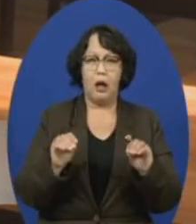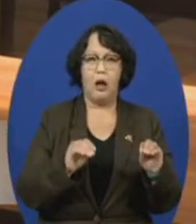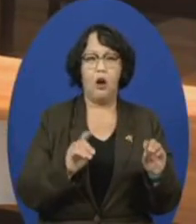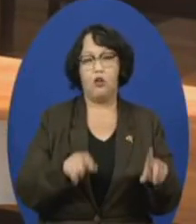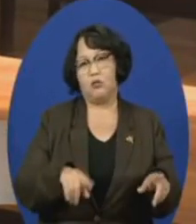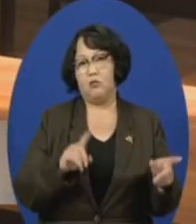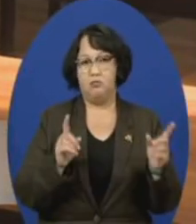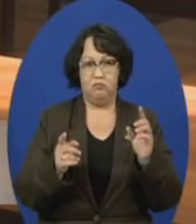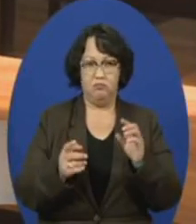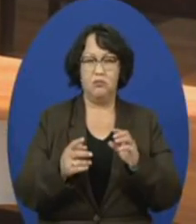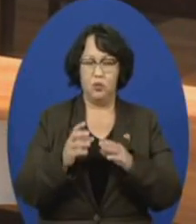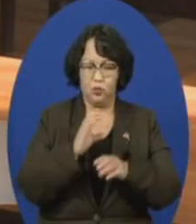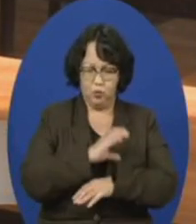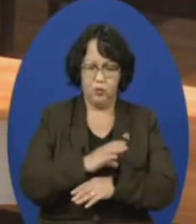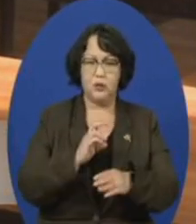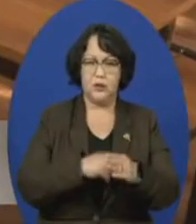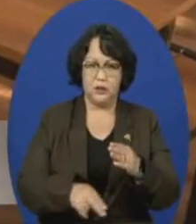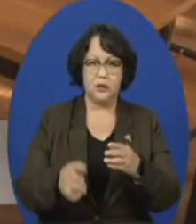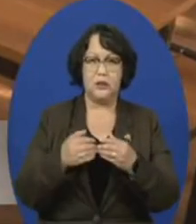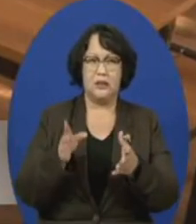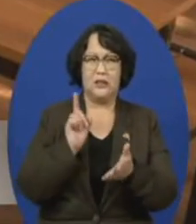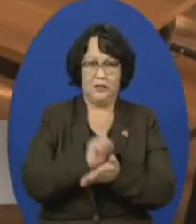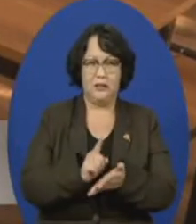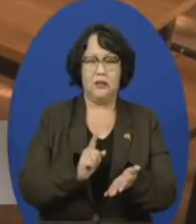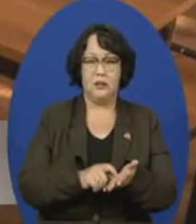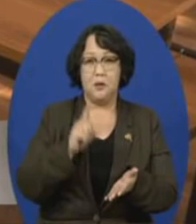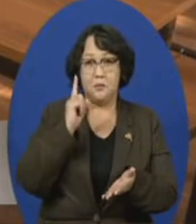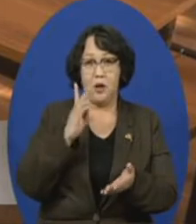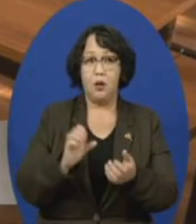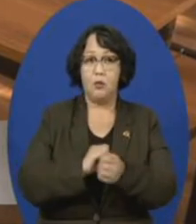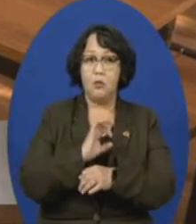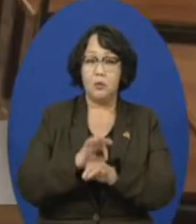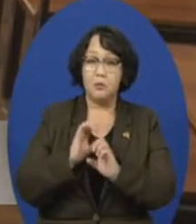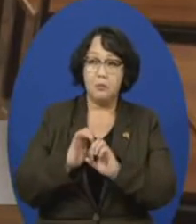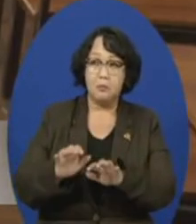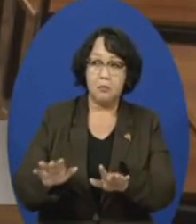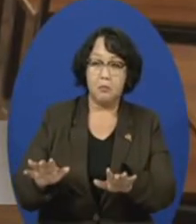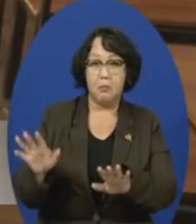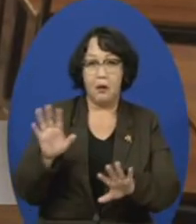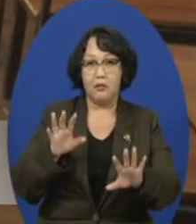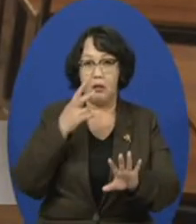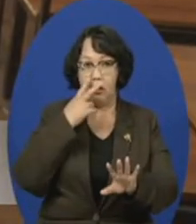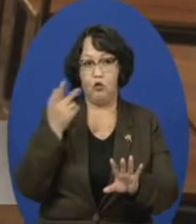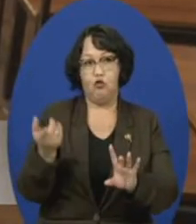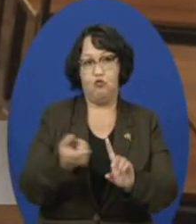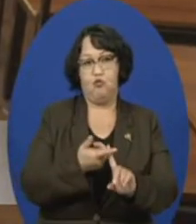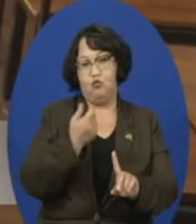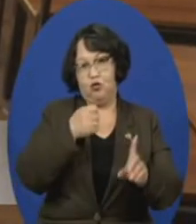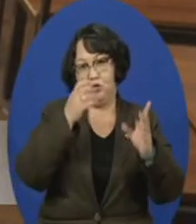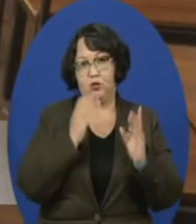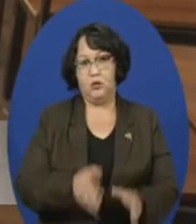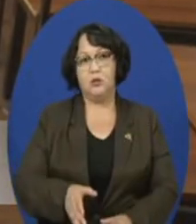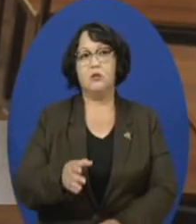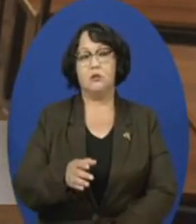Энэ жилийн хувьд танхимаар хичээлэх зайлшгүй шаардлага байгаа ч халдварын тархалтаас хамаарч шийдвэрт өөрчлөлт орохыг үгүйсэхгүй